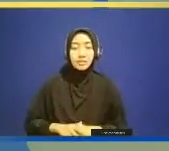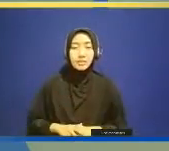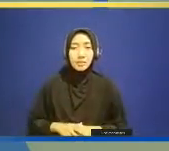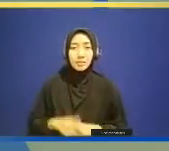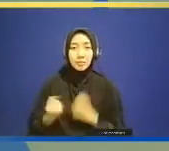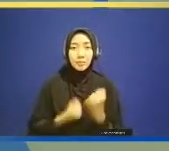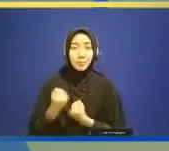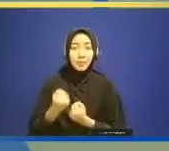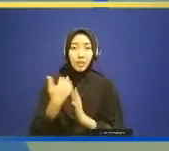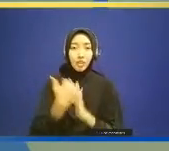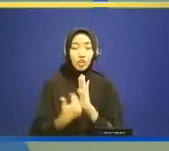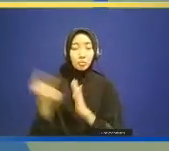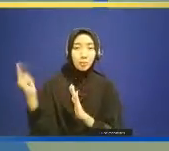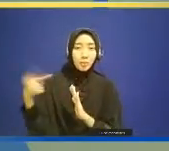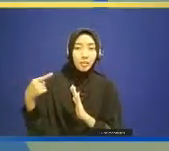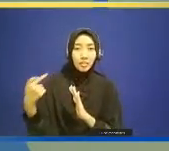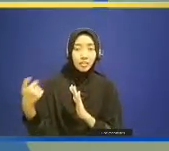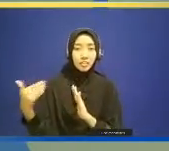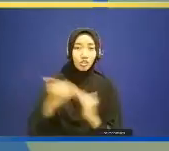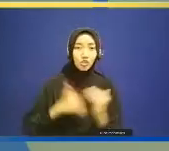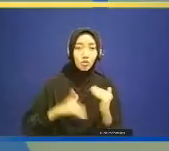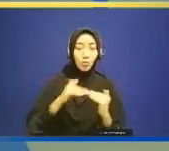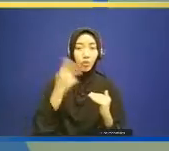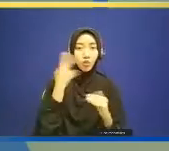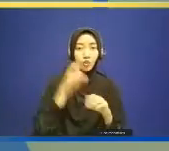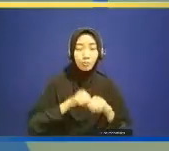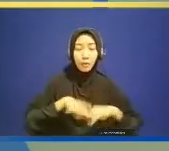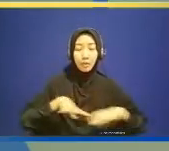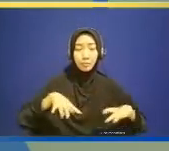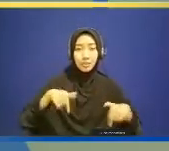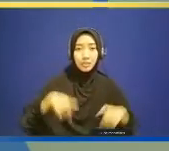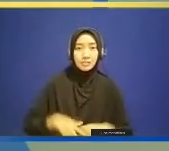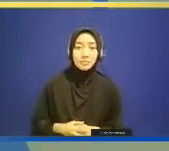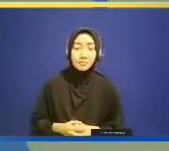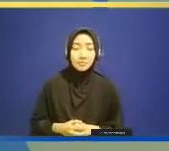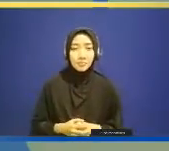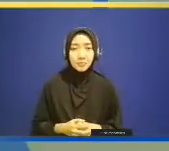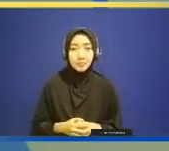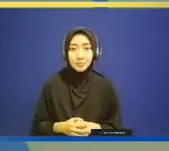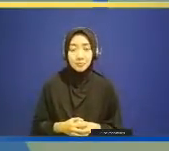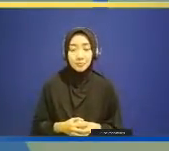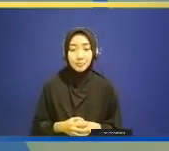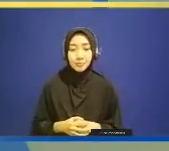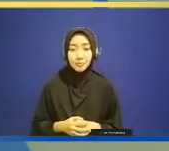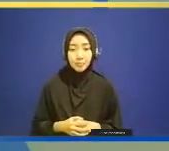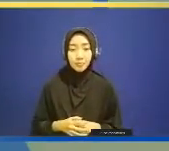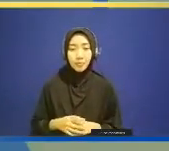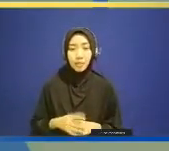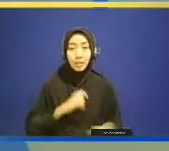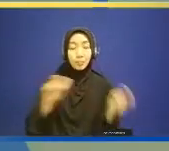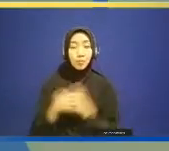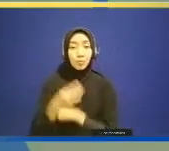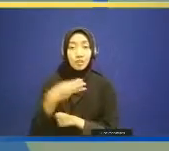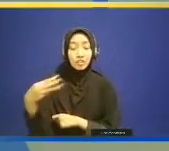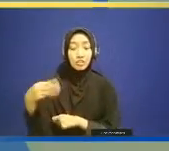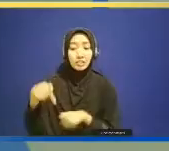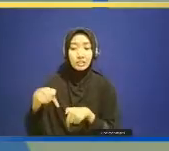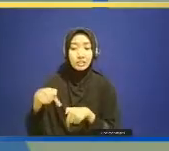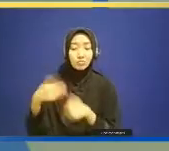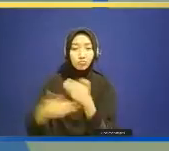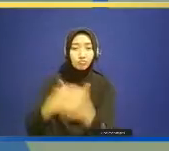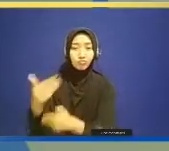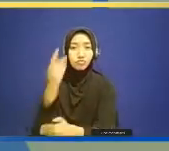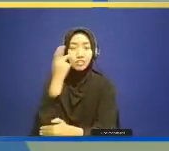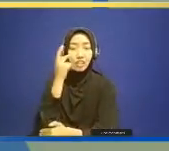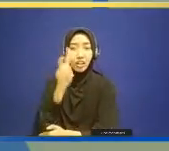pelaksanaan kebijakan pemerintah dalam penanganan pandemi tersebut momentum pemulihan ekonomi ini perlu terus